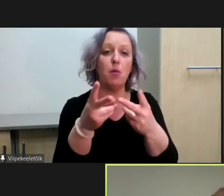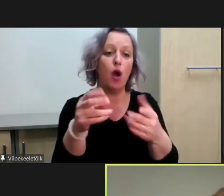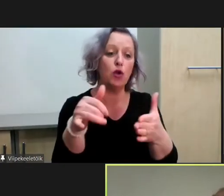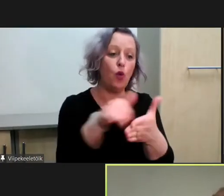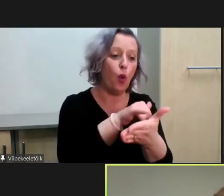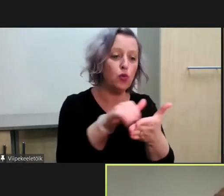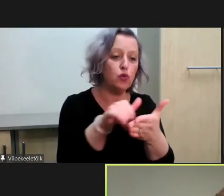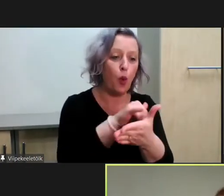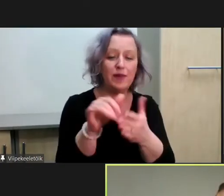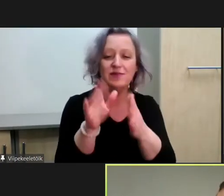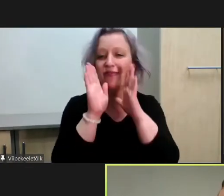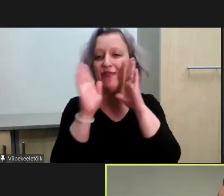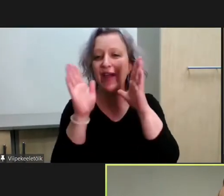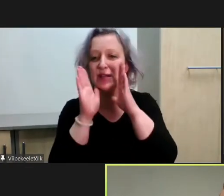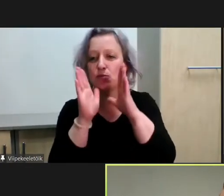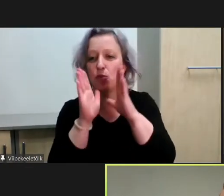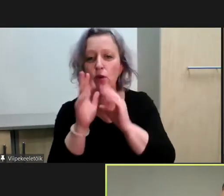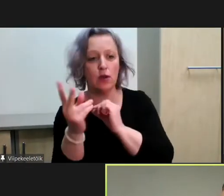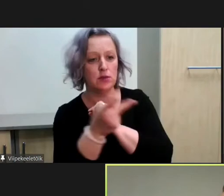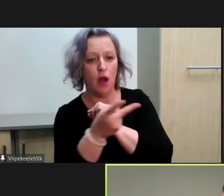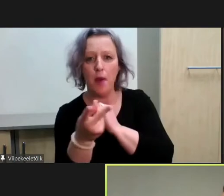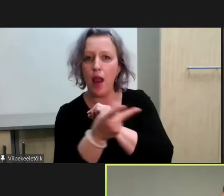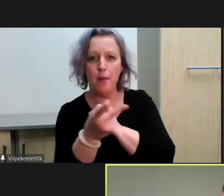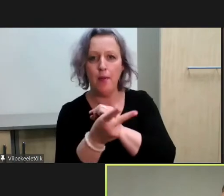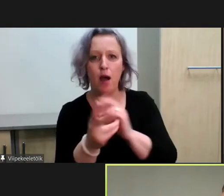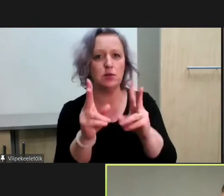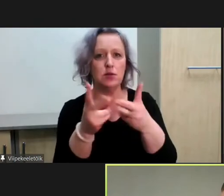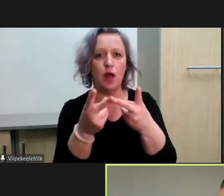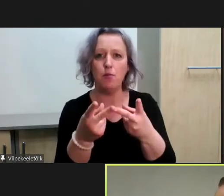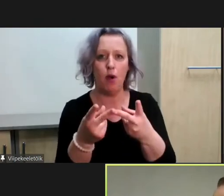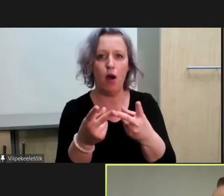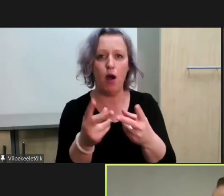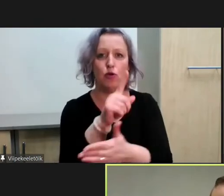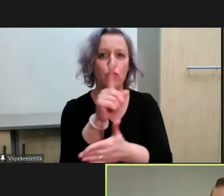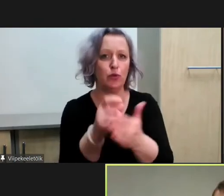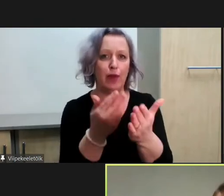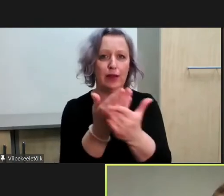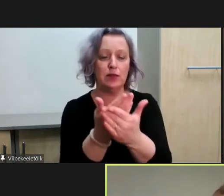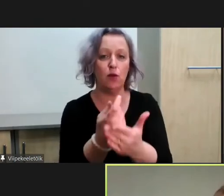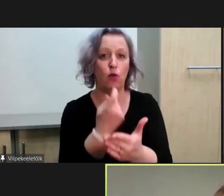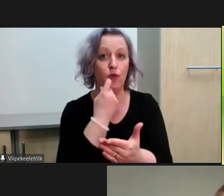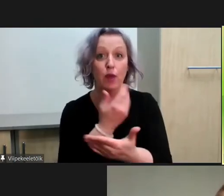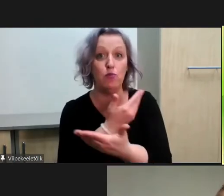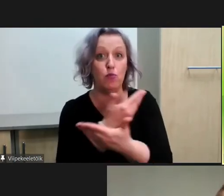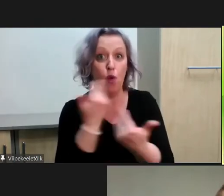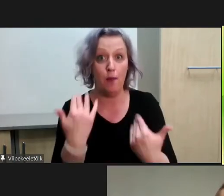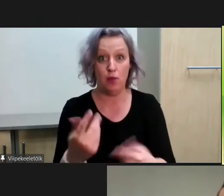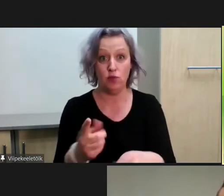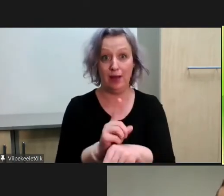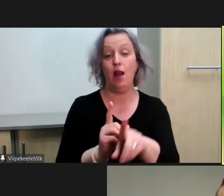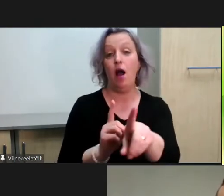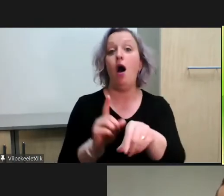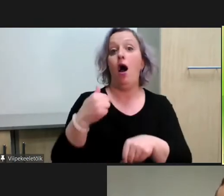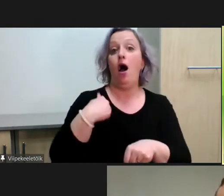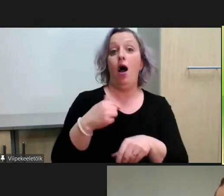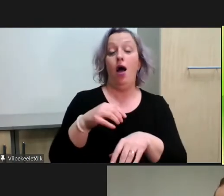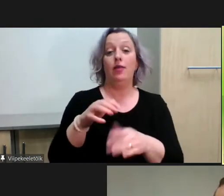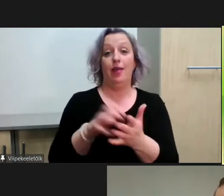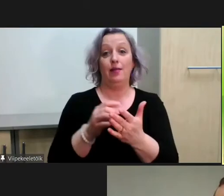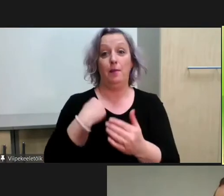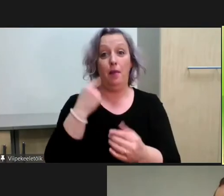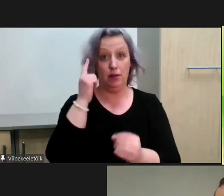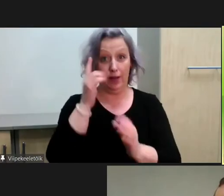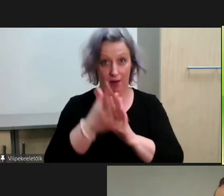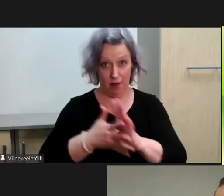ei ole huvi küsimusi esitada hetkel. Siis järelikult mina teen järelduse, et ettekanne